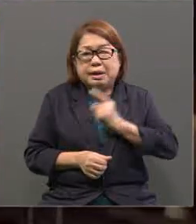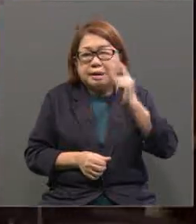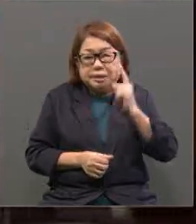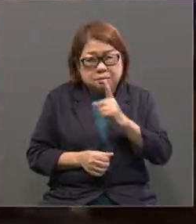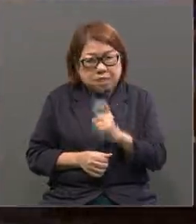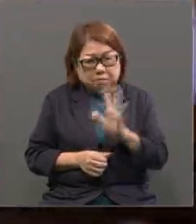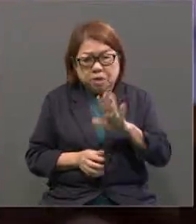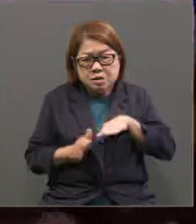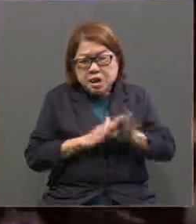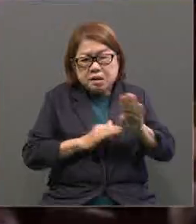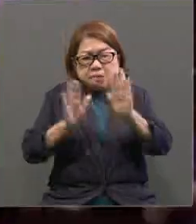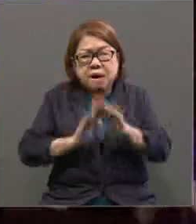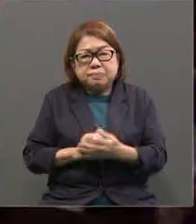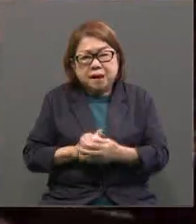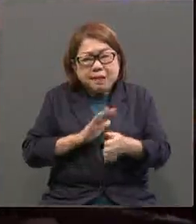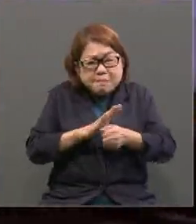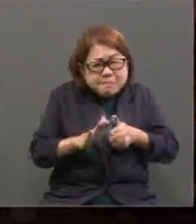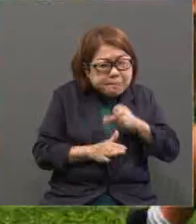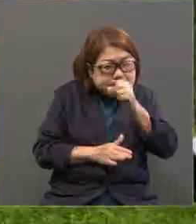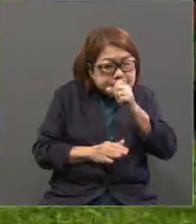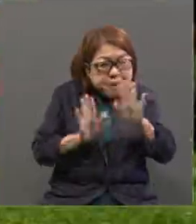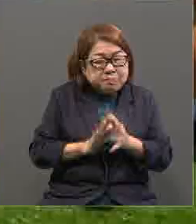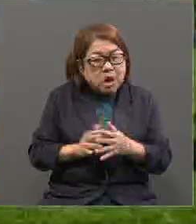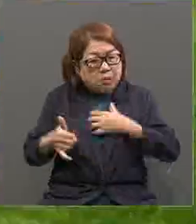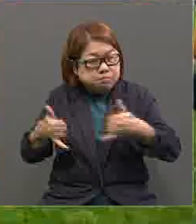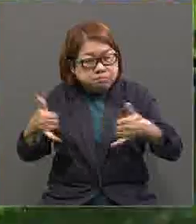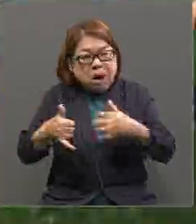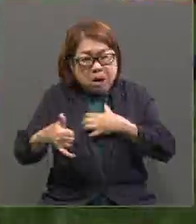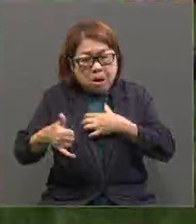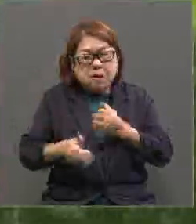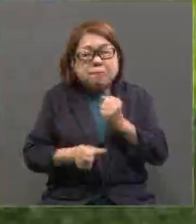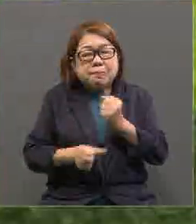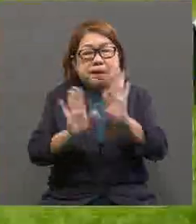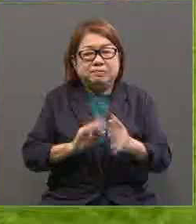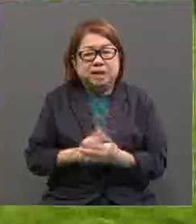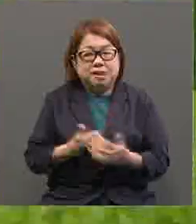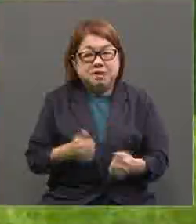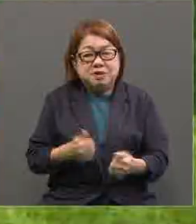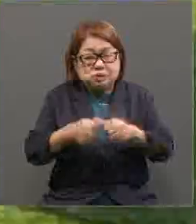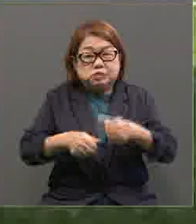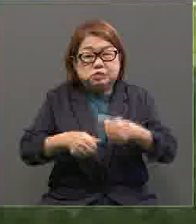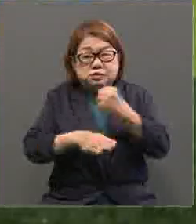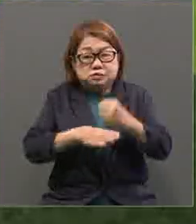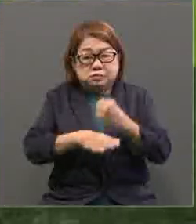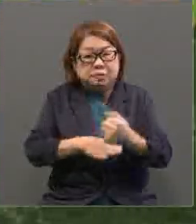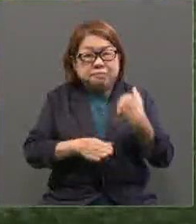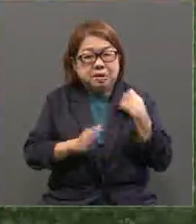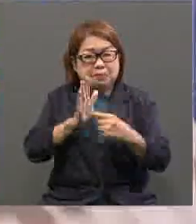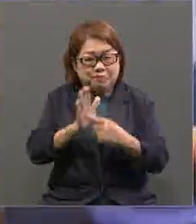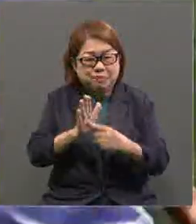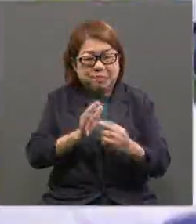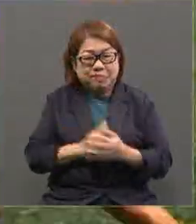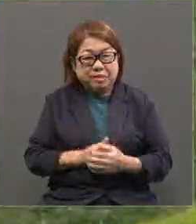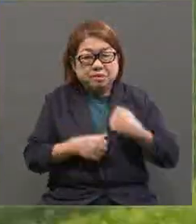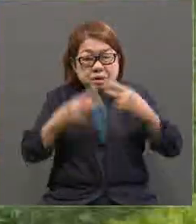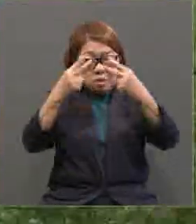อย่างไร จะหนีอย่างไรจะซ่อนอย่างไรจะสู้อย่างไรนะครับนอกจากนี้ในกิจกรรมการฝึกนะครับก็มีสถานการณ์จำลองบอกว่